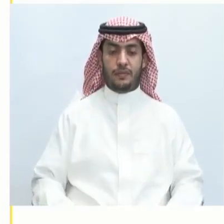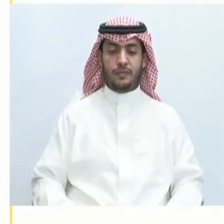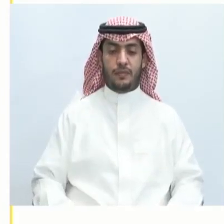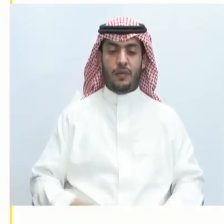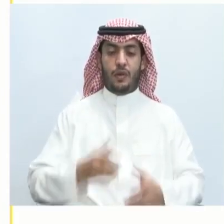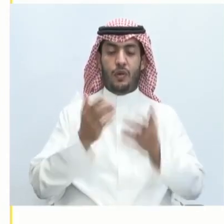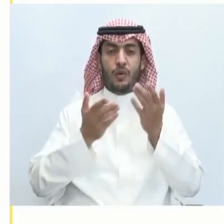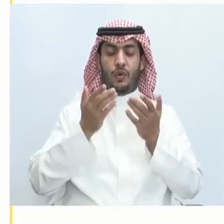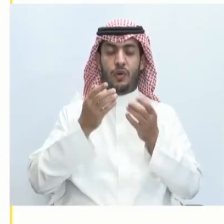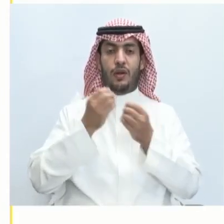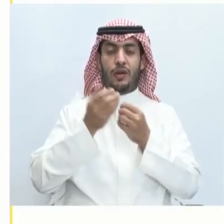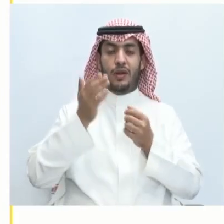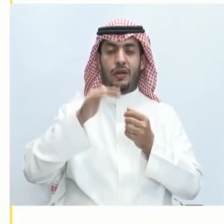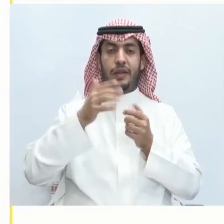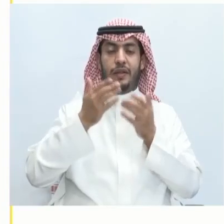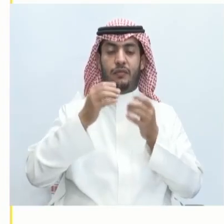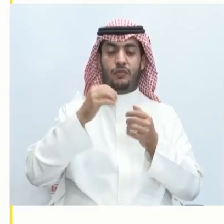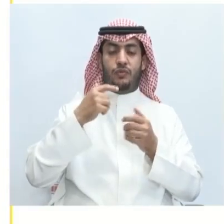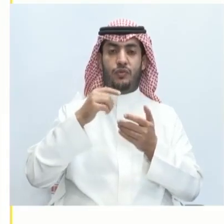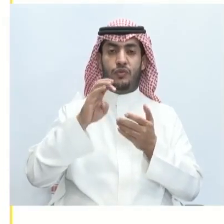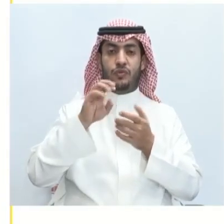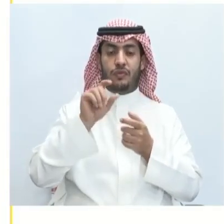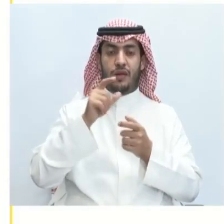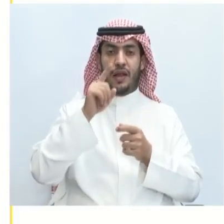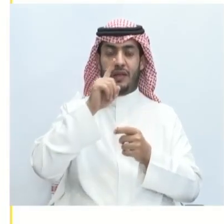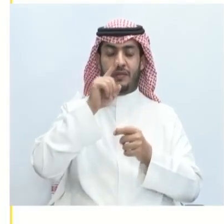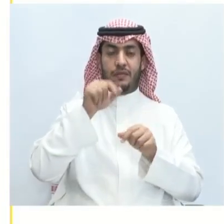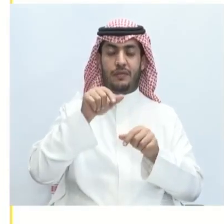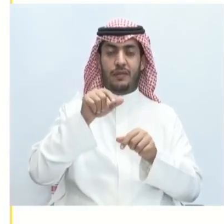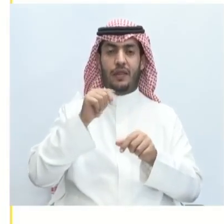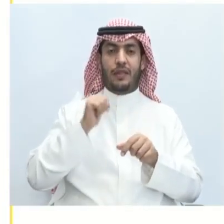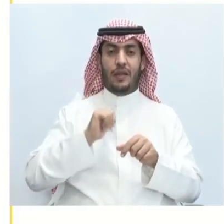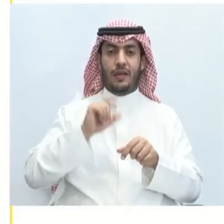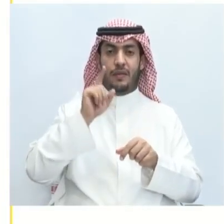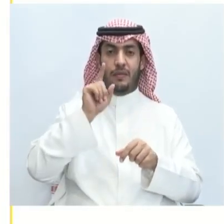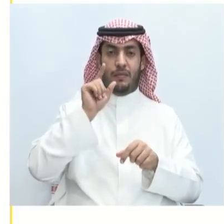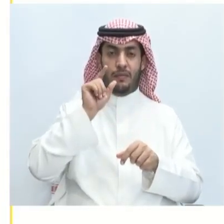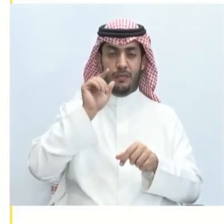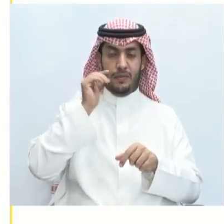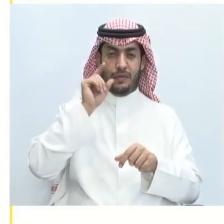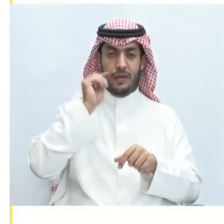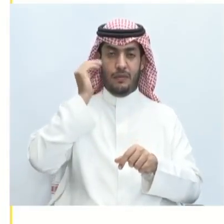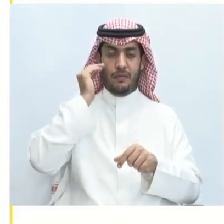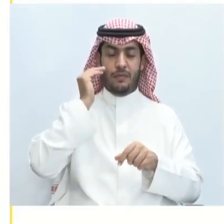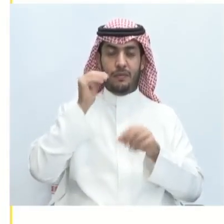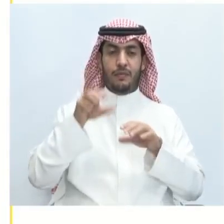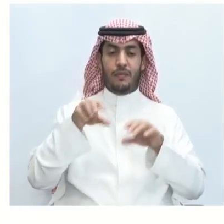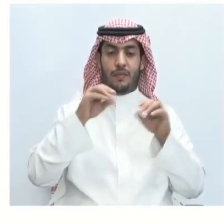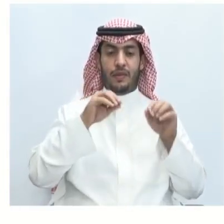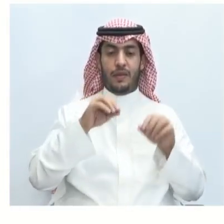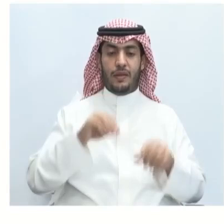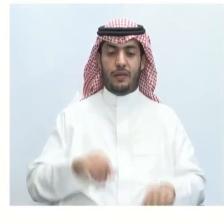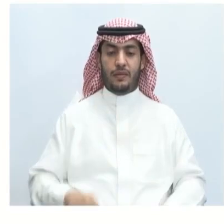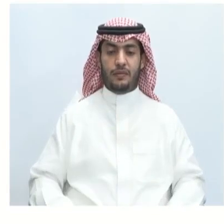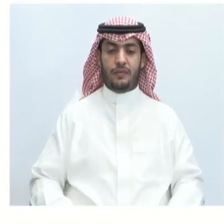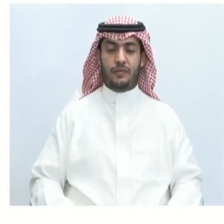كيلو جرام على كميه الجبن الاصفر وبهذا ابنائي بناتي نكون استعرضنا هذا النشاط